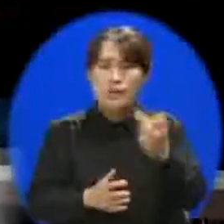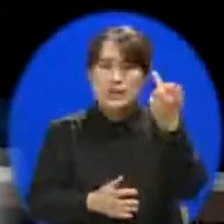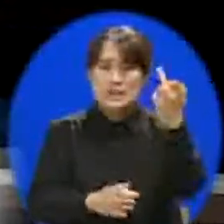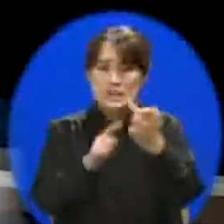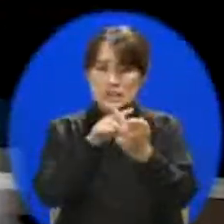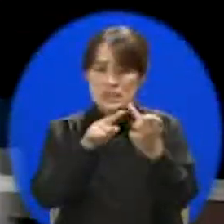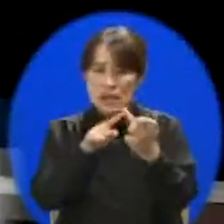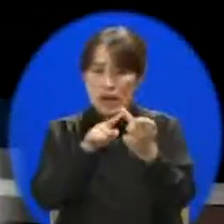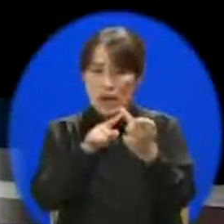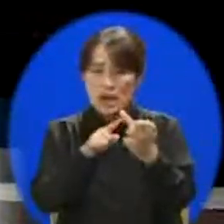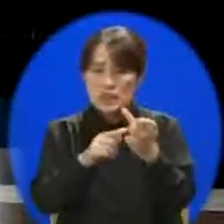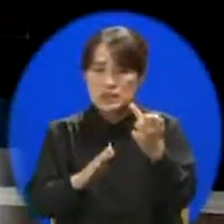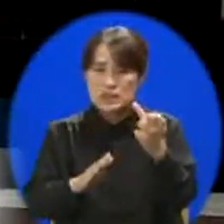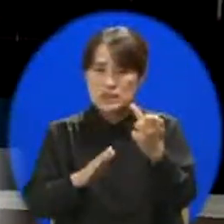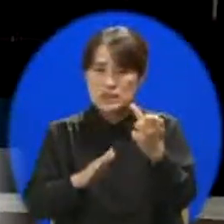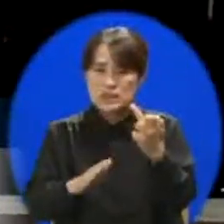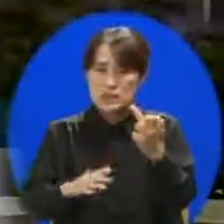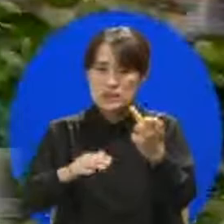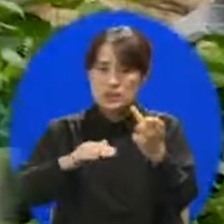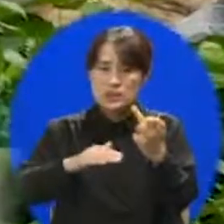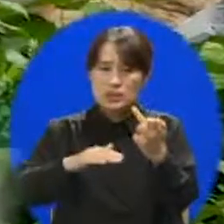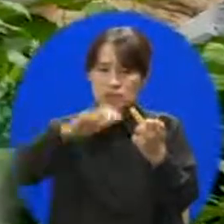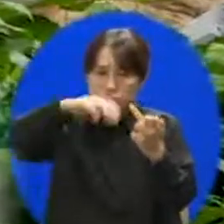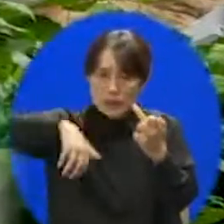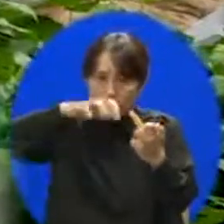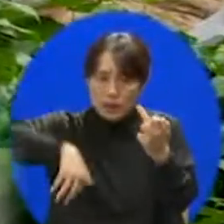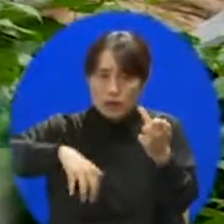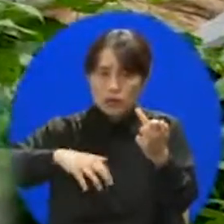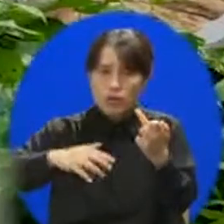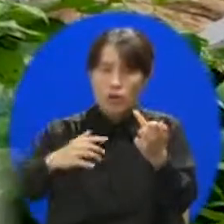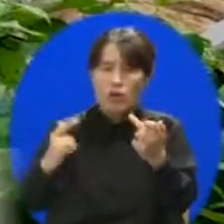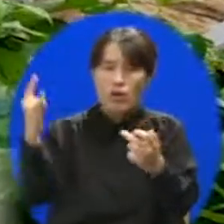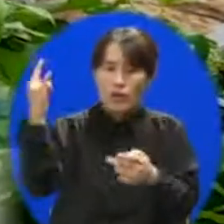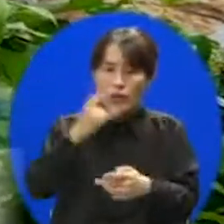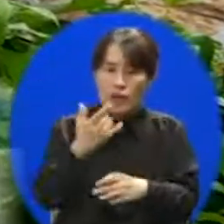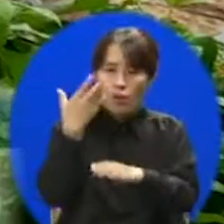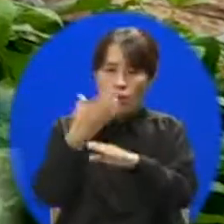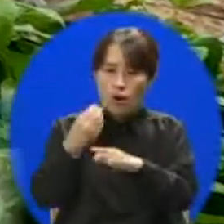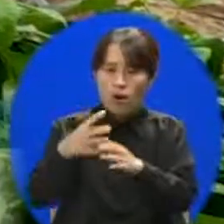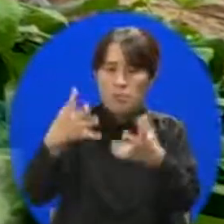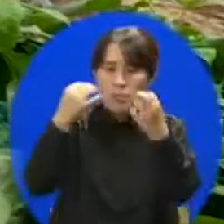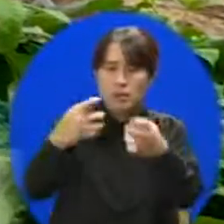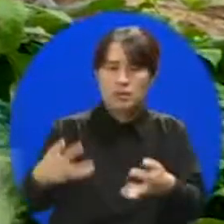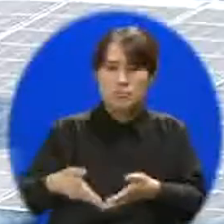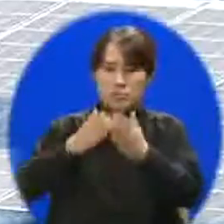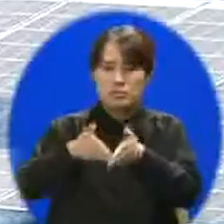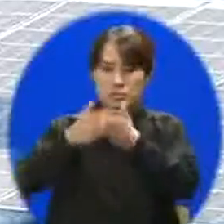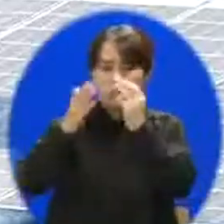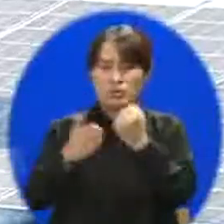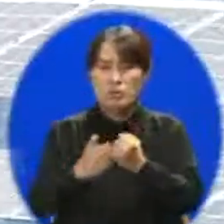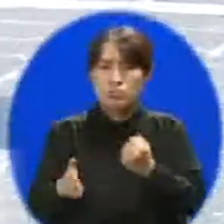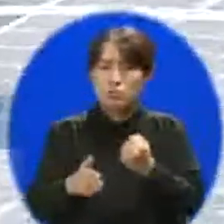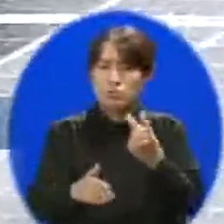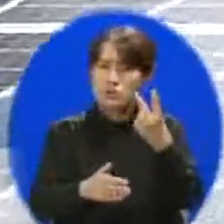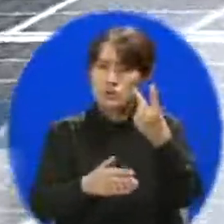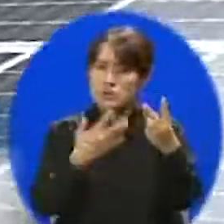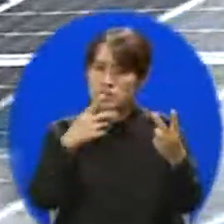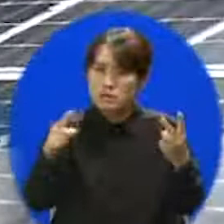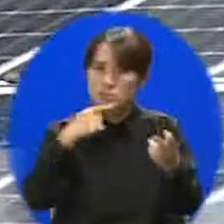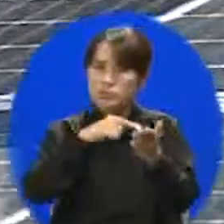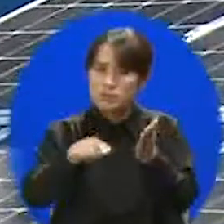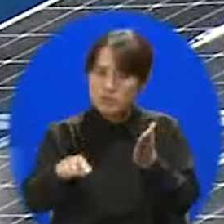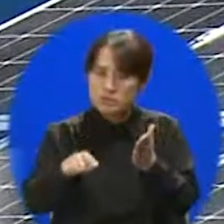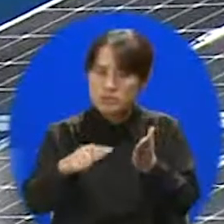성토를 하고 절개를 해서 이 태양광을 무분별하게 설치를 하다보니까 2차 사태